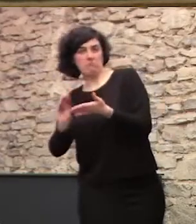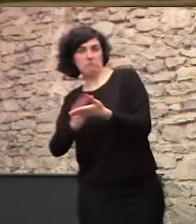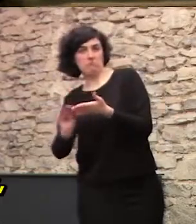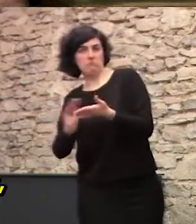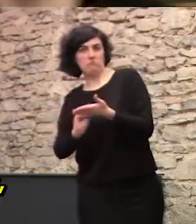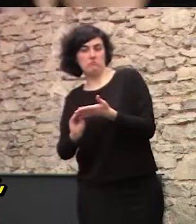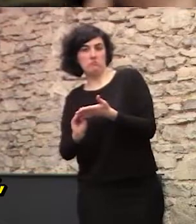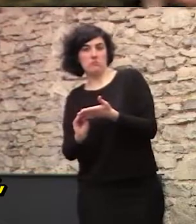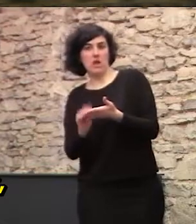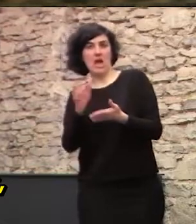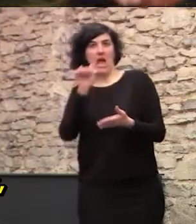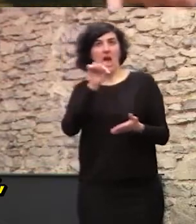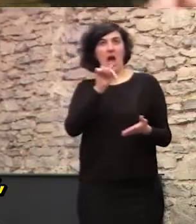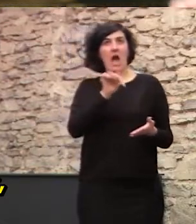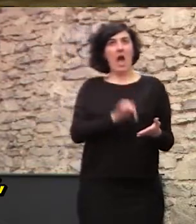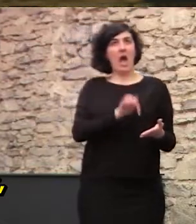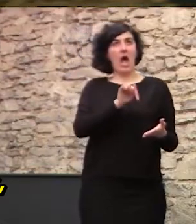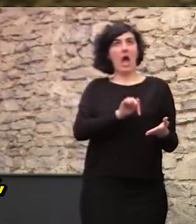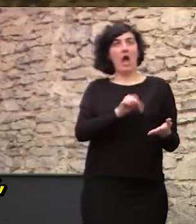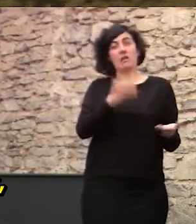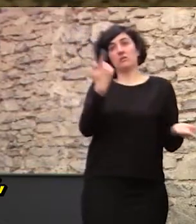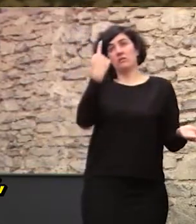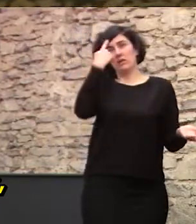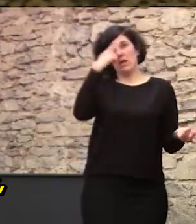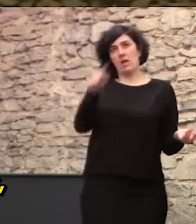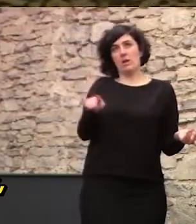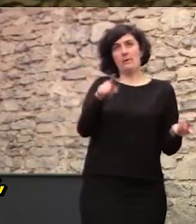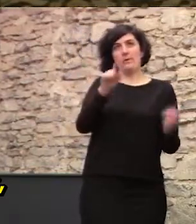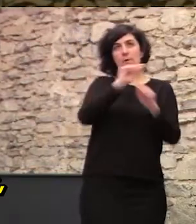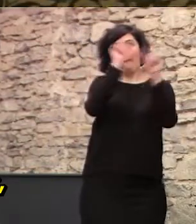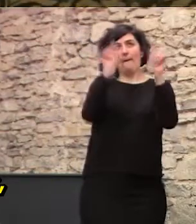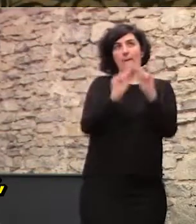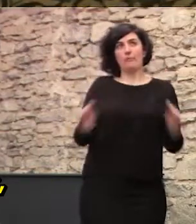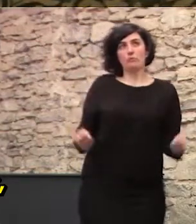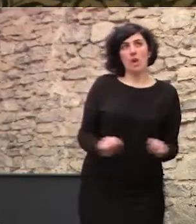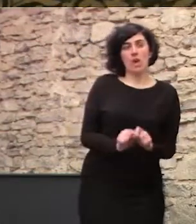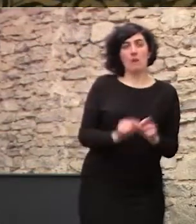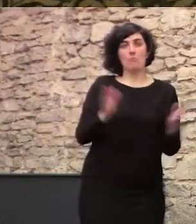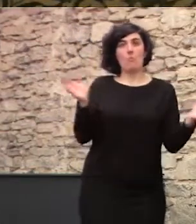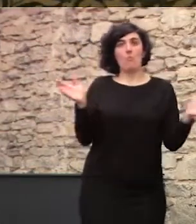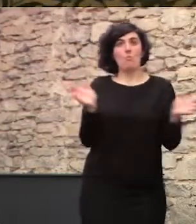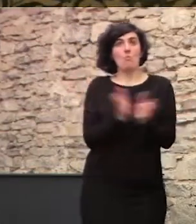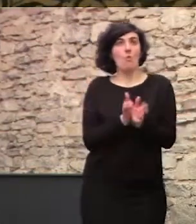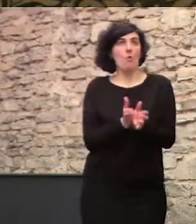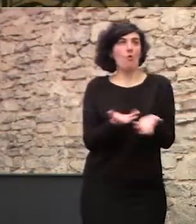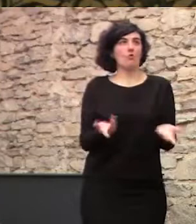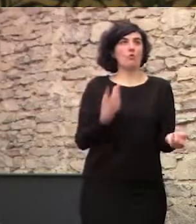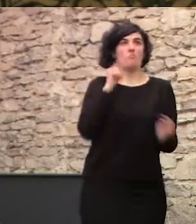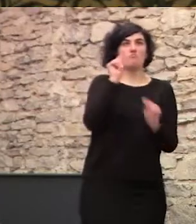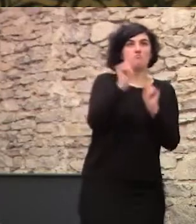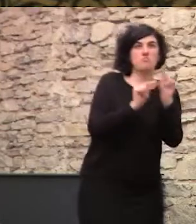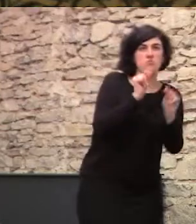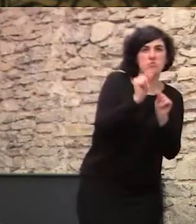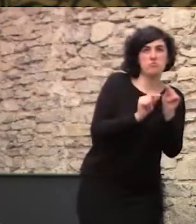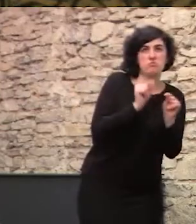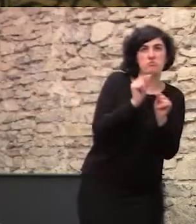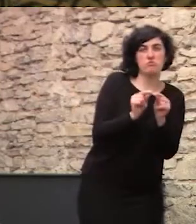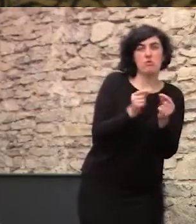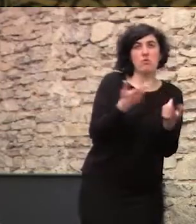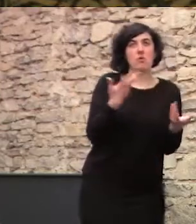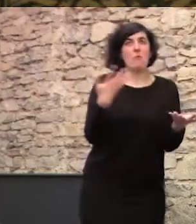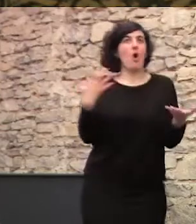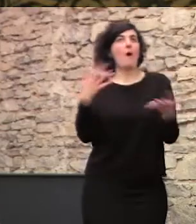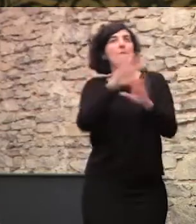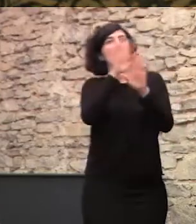gainera etxe hontan, bueno, herri hontan hain txikia izanik eta alako erreparoak ez aberrezen zen jartzen duzun gaizki eta ezin daino gaizki jarri, denak ondo idazten